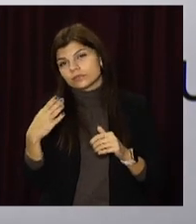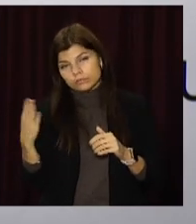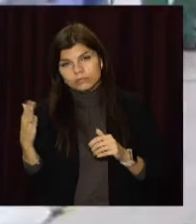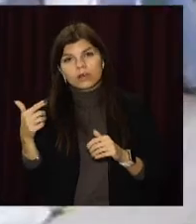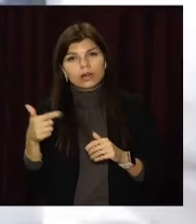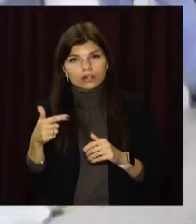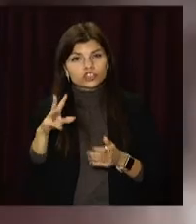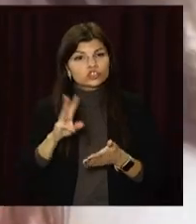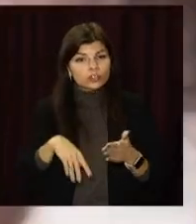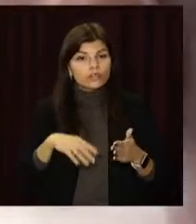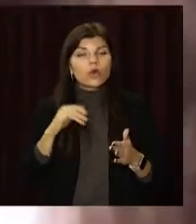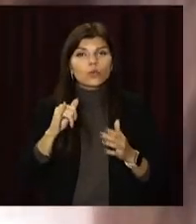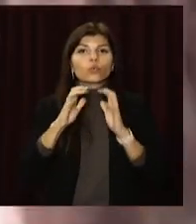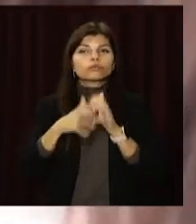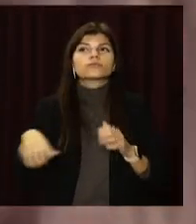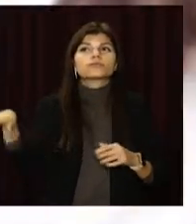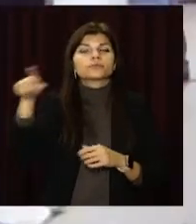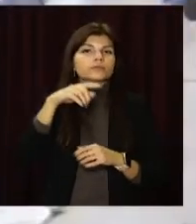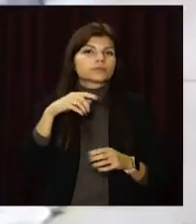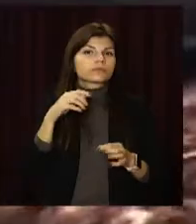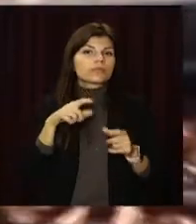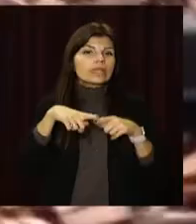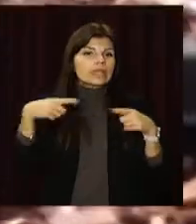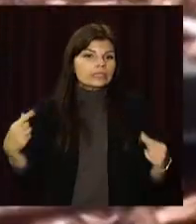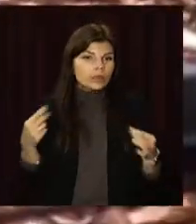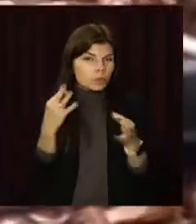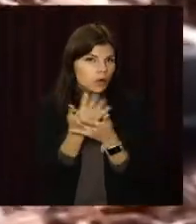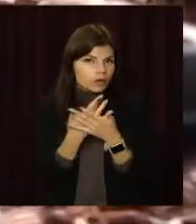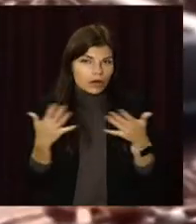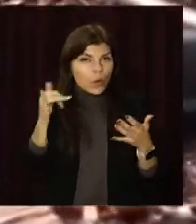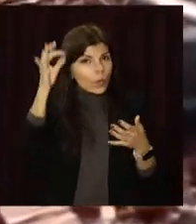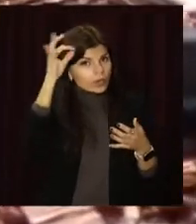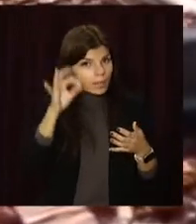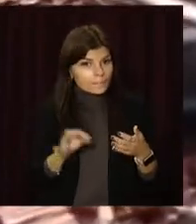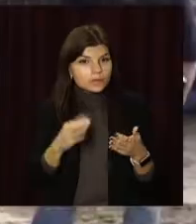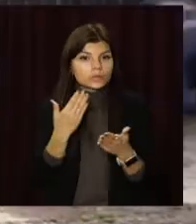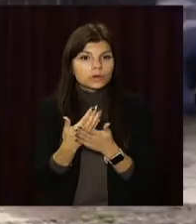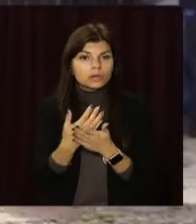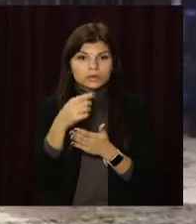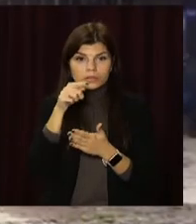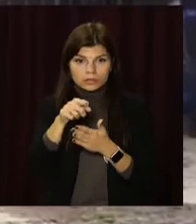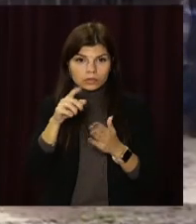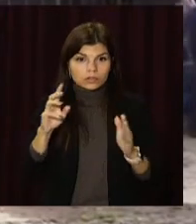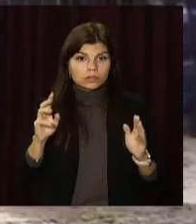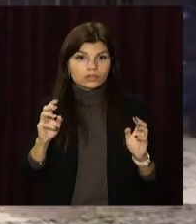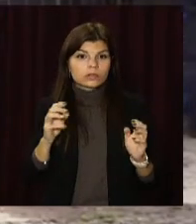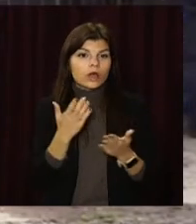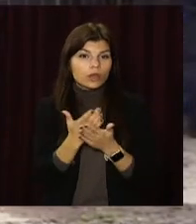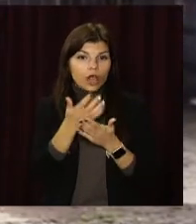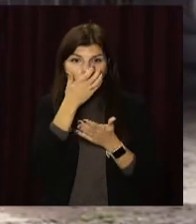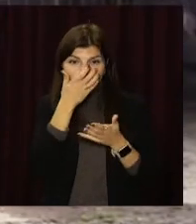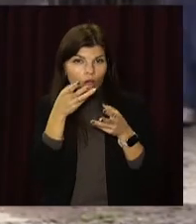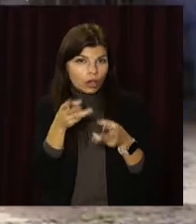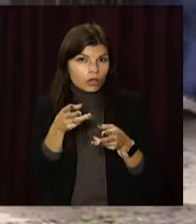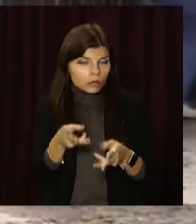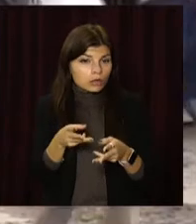21420 гривень. У світі по-різному використовують опале листя. Зокрема, у Німеччині за допомогою нього опалюють квартири. Називають